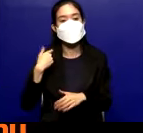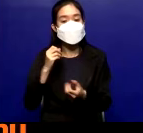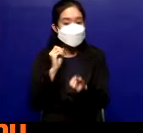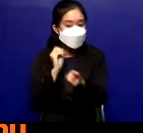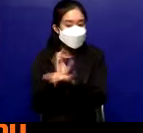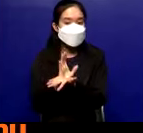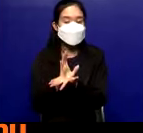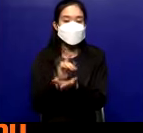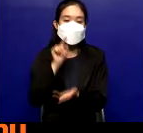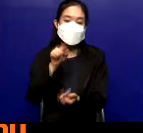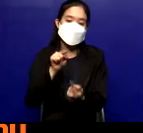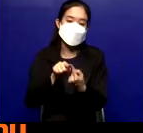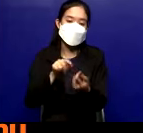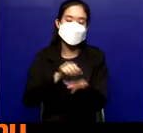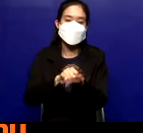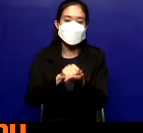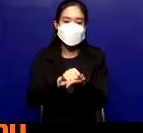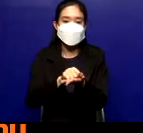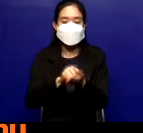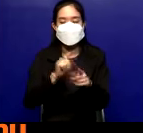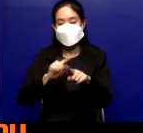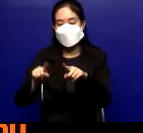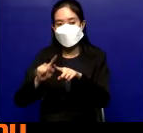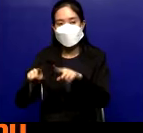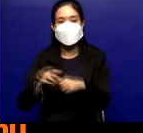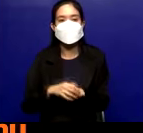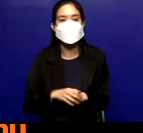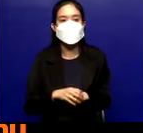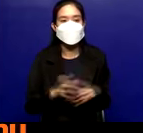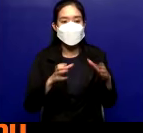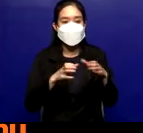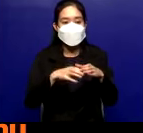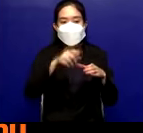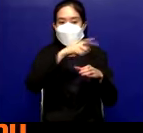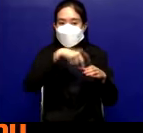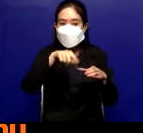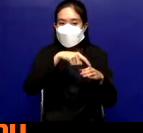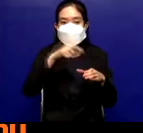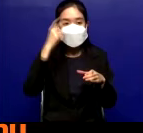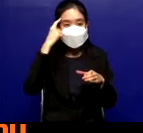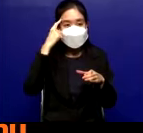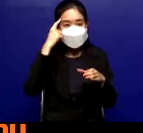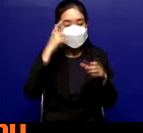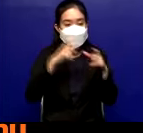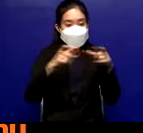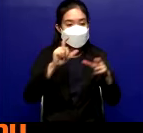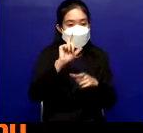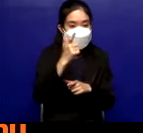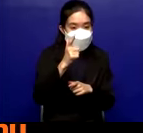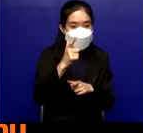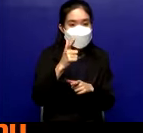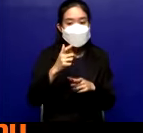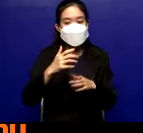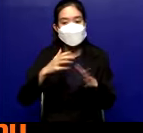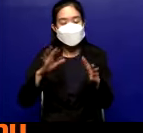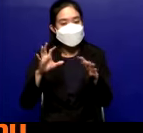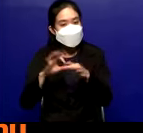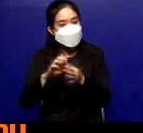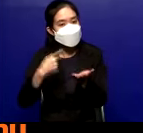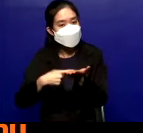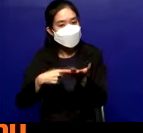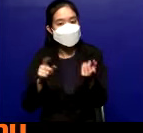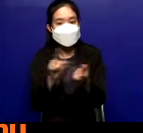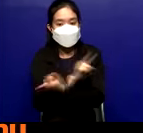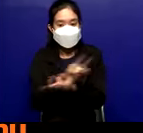ขที่ประชาชนจะได้รับกองทุนบัตรทองมีบทบาทสำคัญมากโดยเฉพาะในช่วงโควิดนี้ค่าตรวจโควิ